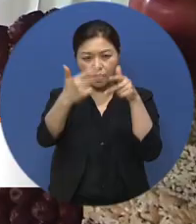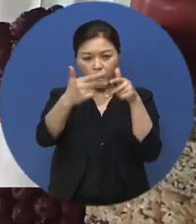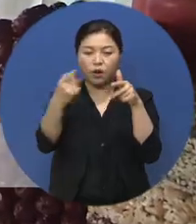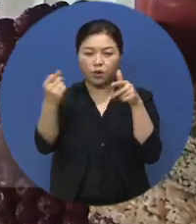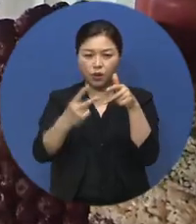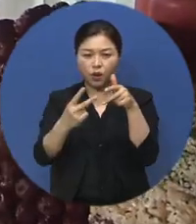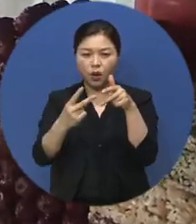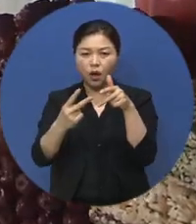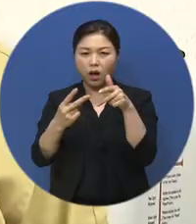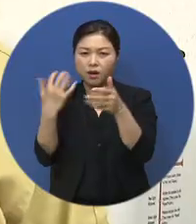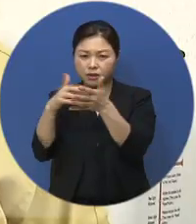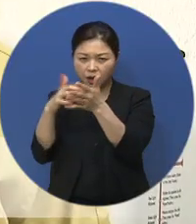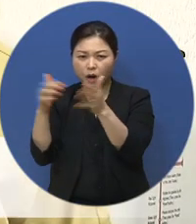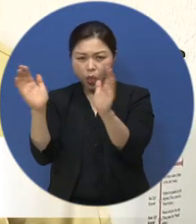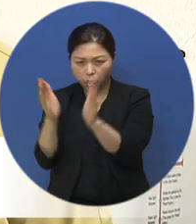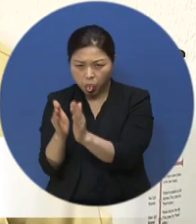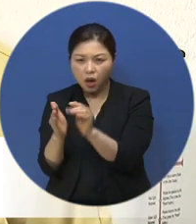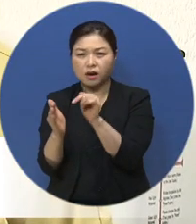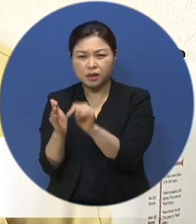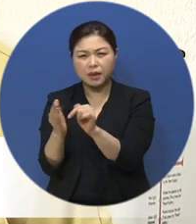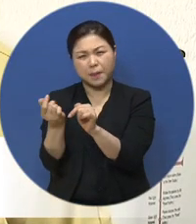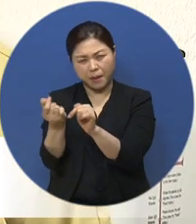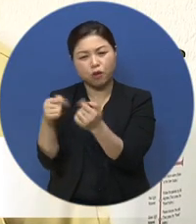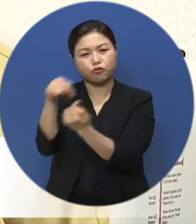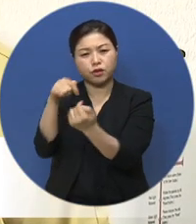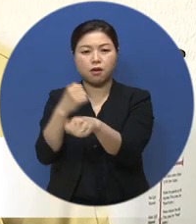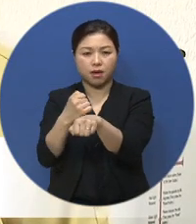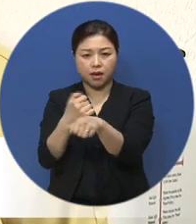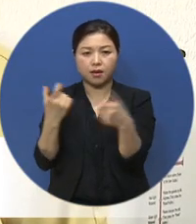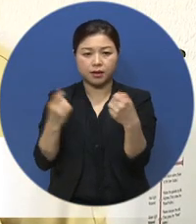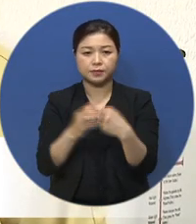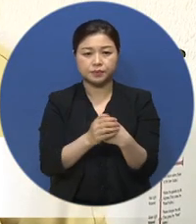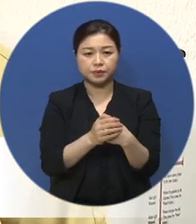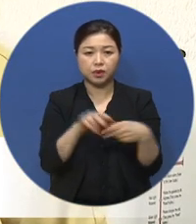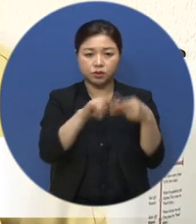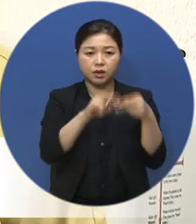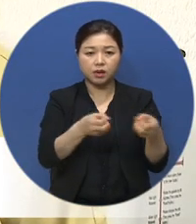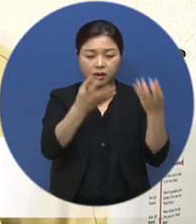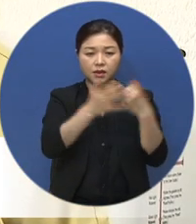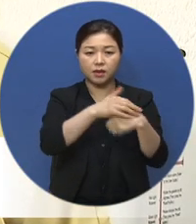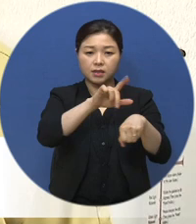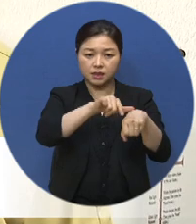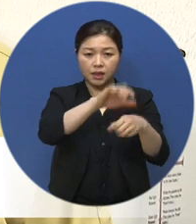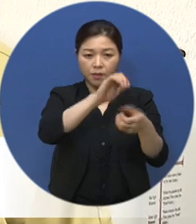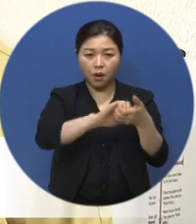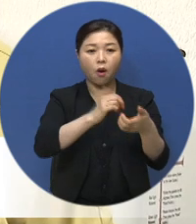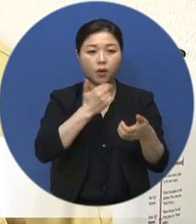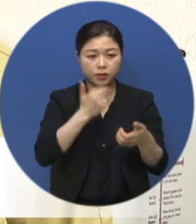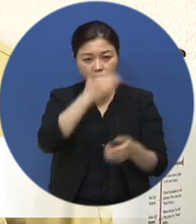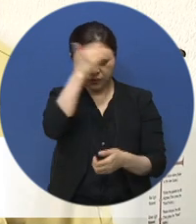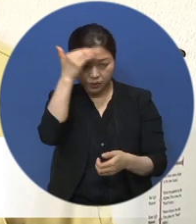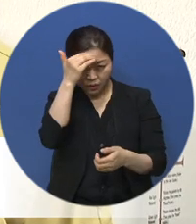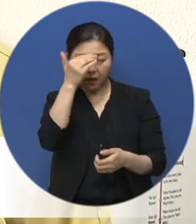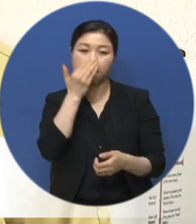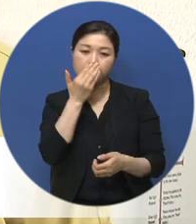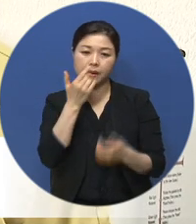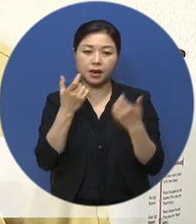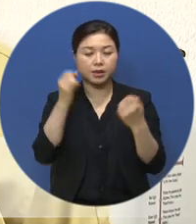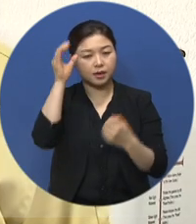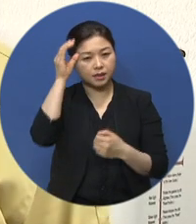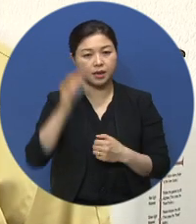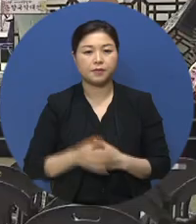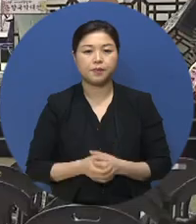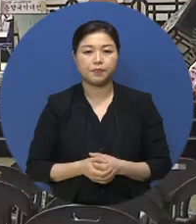형태로 선회했습니다. 이번 춘향제는 시간의 제약을 받지 않고 관람하고 즐길 수 있는 축제가 될 것으로